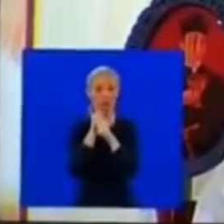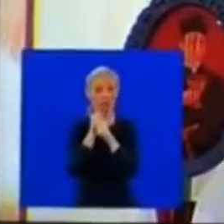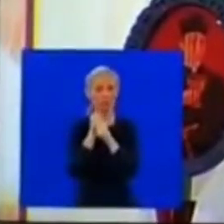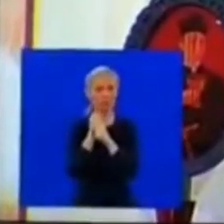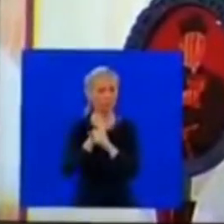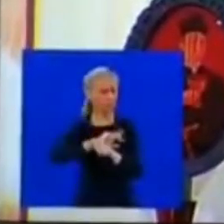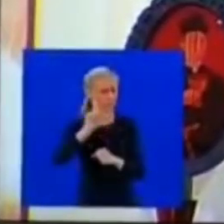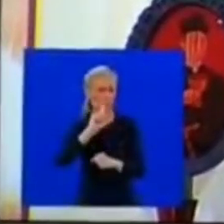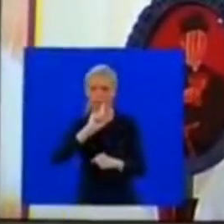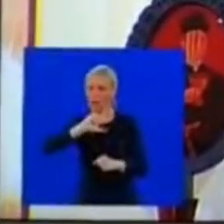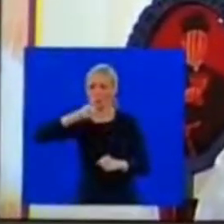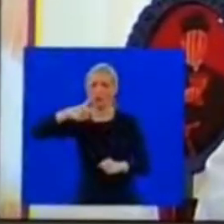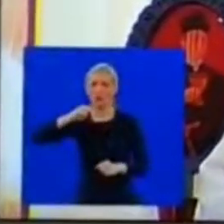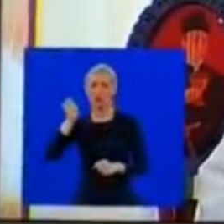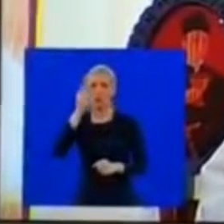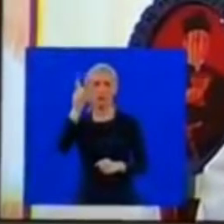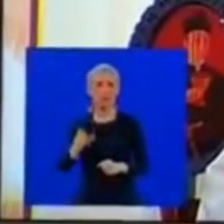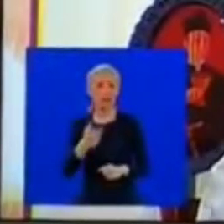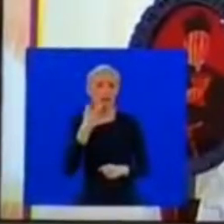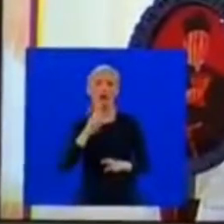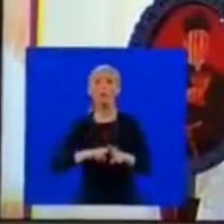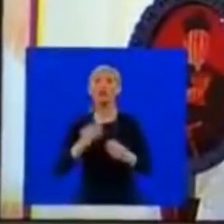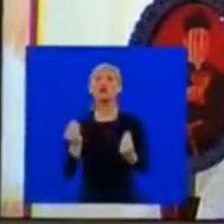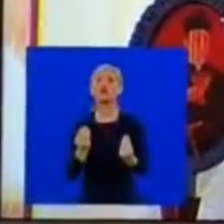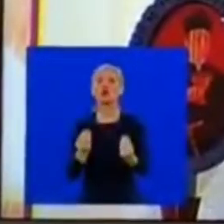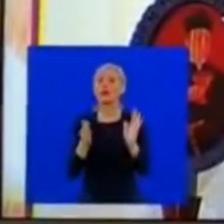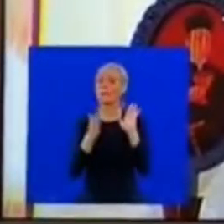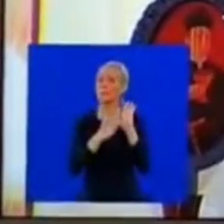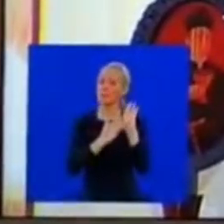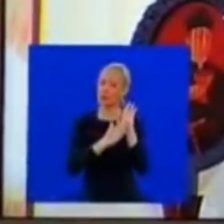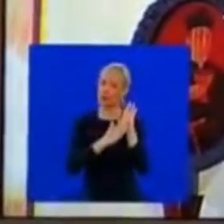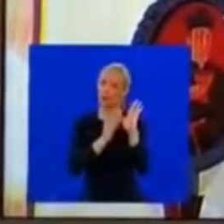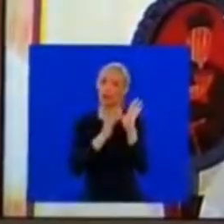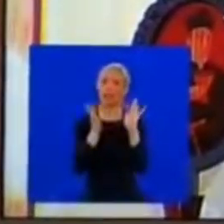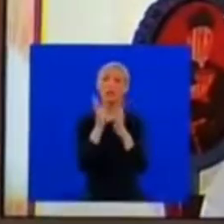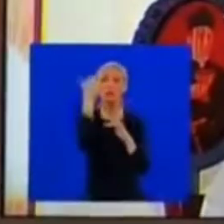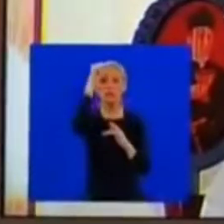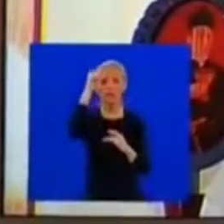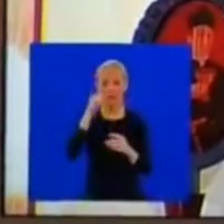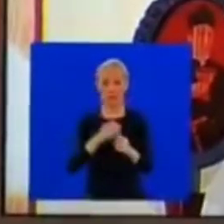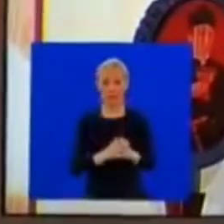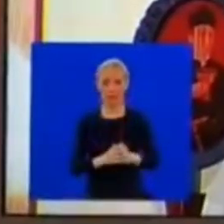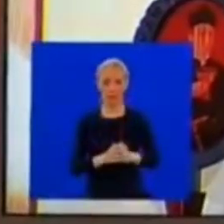I nema druge nama pastirima nego biti po uzoru na Isusa Krista.